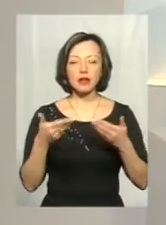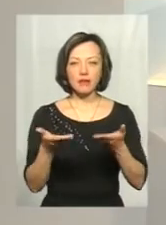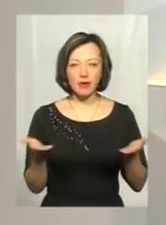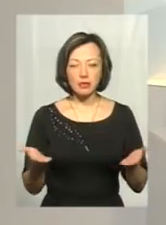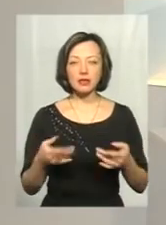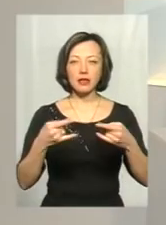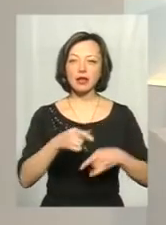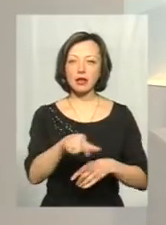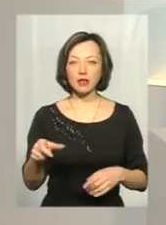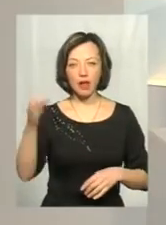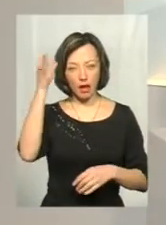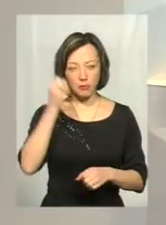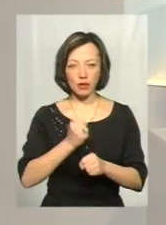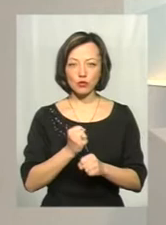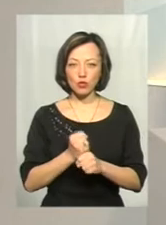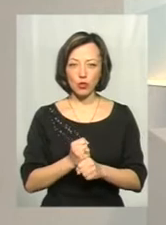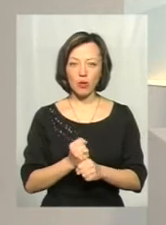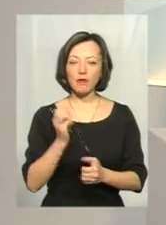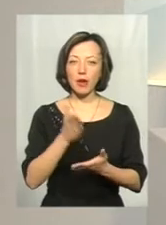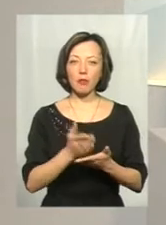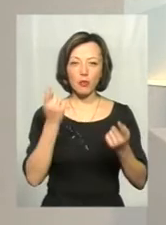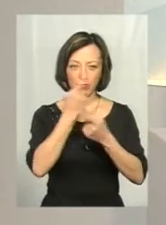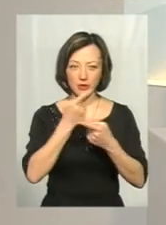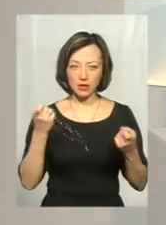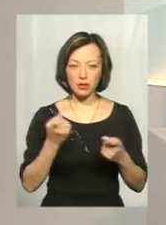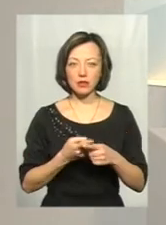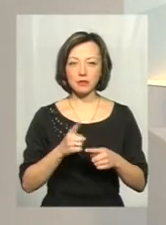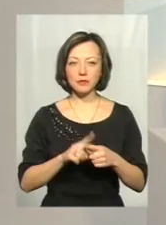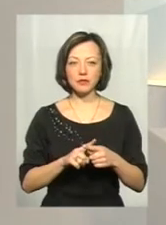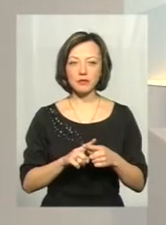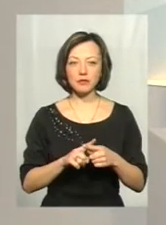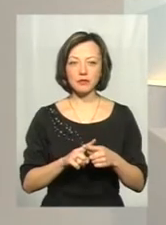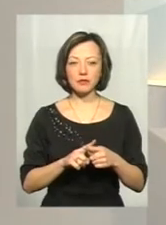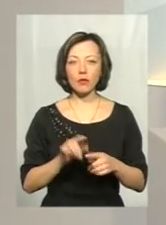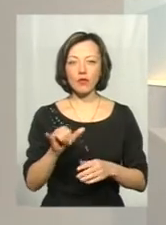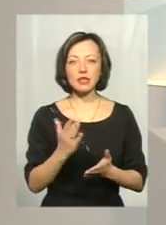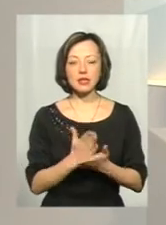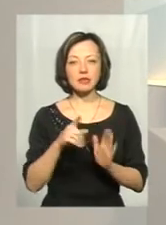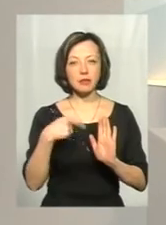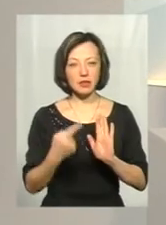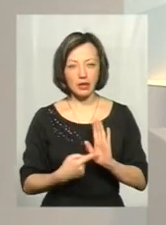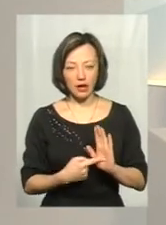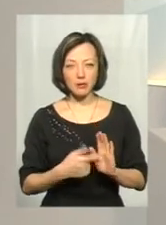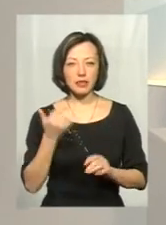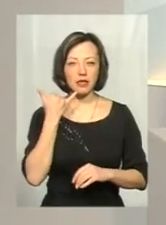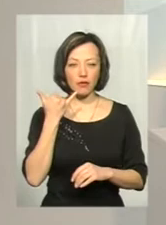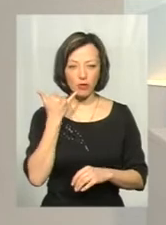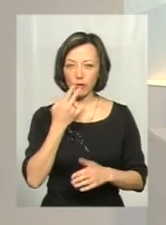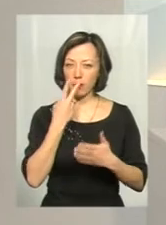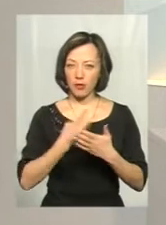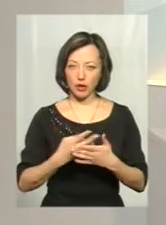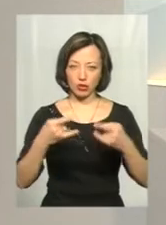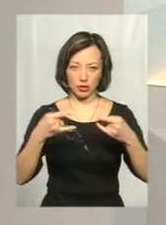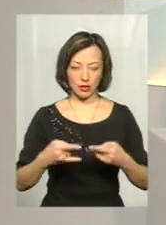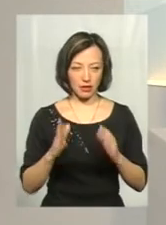Нашим телеглядачам я нагадую, що ми працюємо у прямому ефірі, тому якщо у вас є запитання, ставте їх за телефонами, які